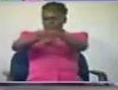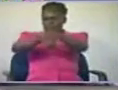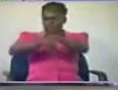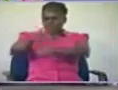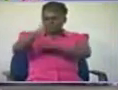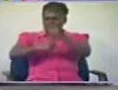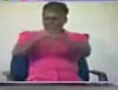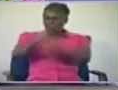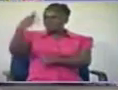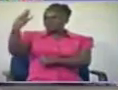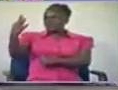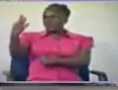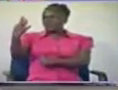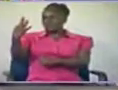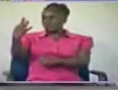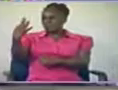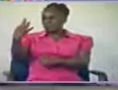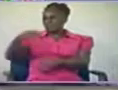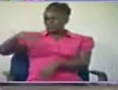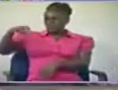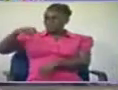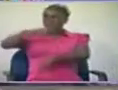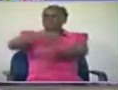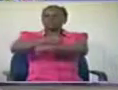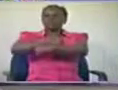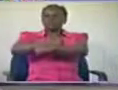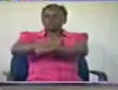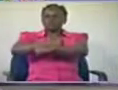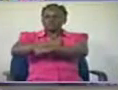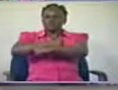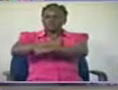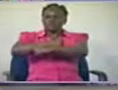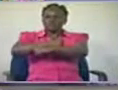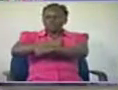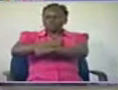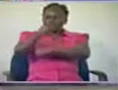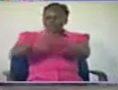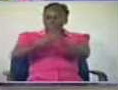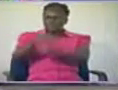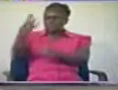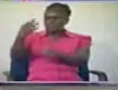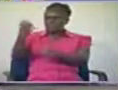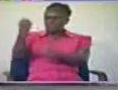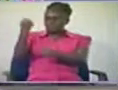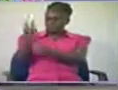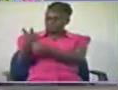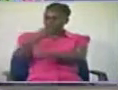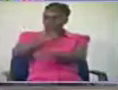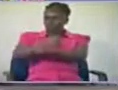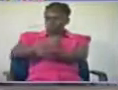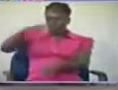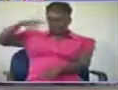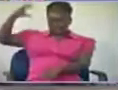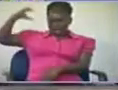miaka mitatu ya junior school, na miaka mitatu ya senior secondary.